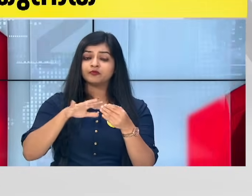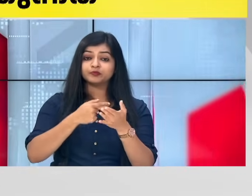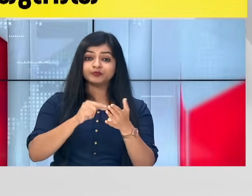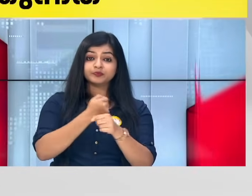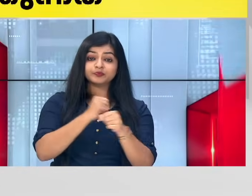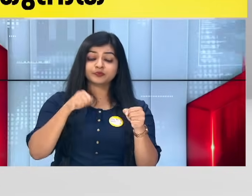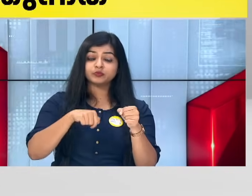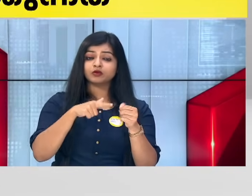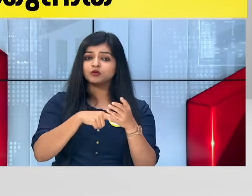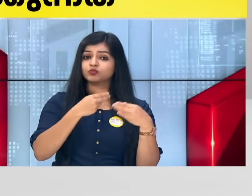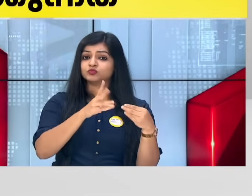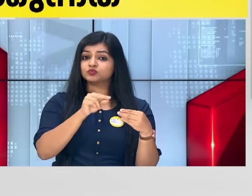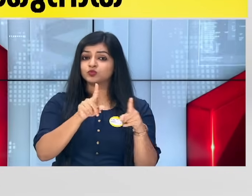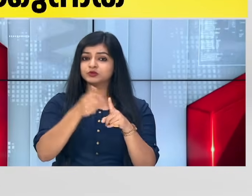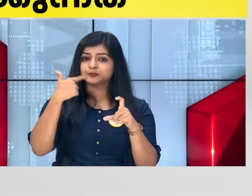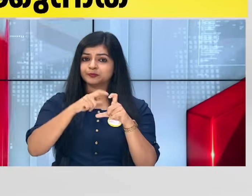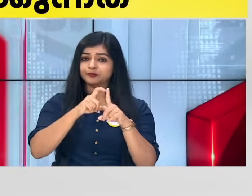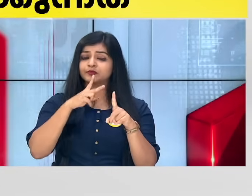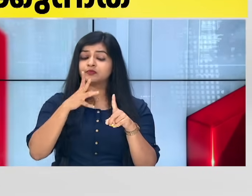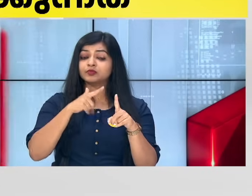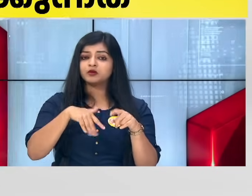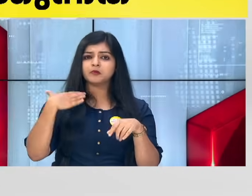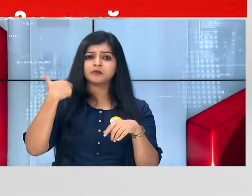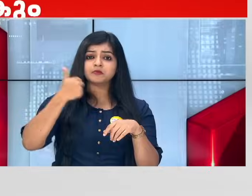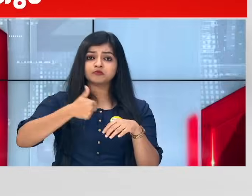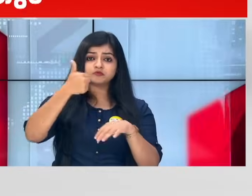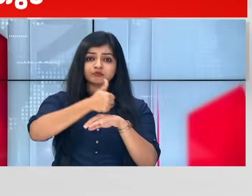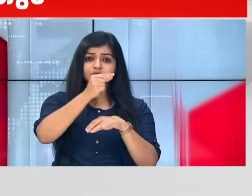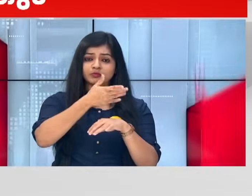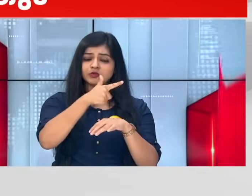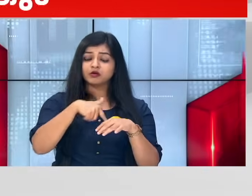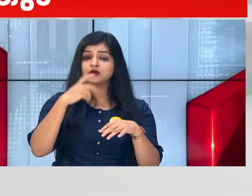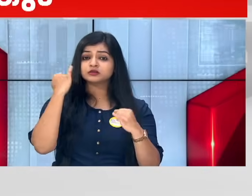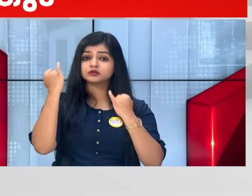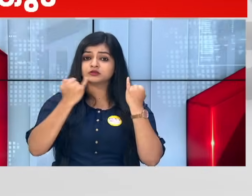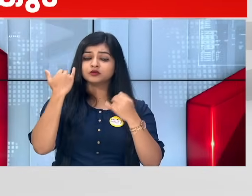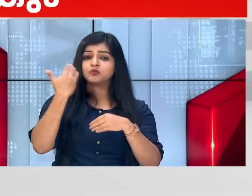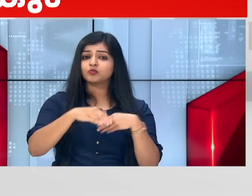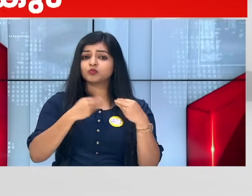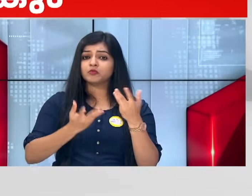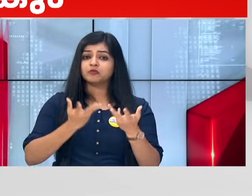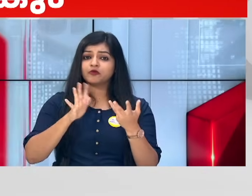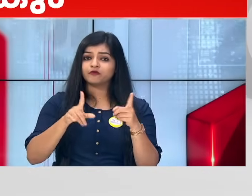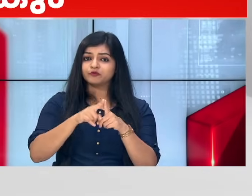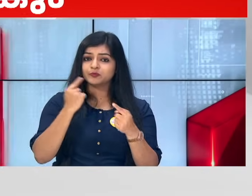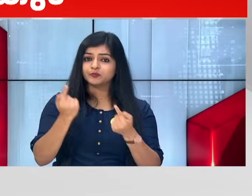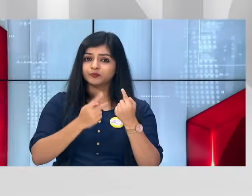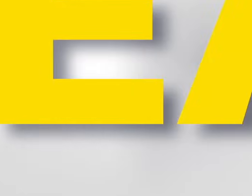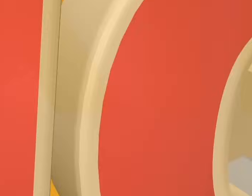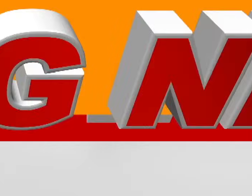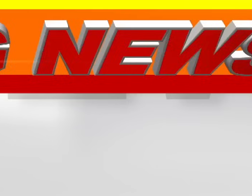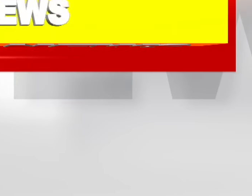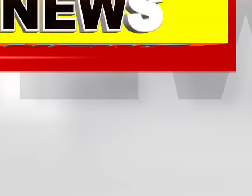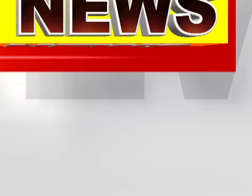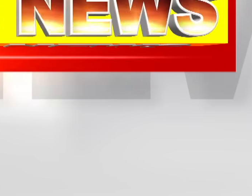പറഞ്ഞിരുന്ന ഏറ്റവും പ്രധാനപ്പെട്ട കാര്യം അതുതന്നെയായിരുന്നു. മന്ത്രി എന്ന അധികാരപരിധി ഉപയോഗിച്ച് അന്വേഷണം അട്ടിമറിക്കാനുള്ള ഒരു സാധ്യതയുണ്ട് എന്നായിരുന്നു. ഒന്നാമത്തെ പ്രധാനപ്പെട്ട സെന്തിൽ ബാലാജിയുടെ വാദം